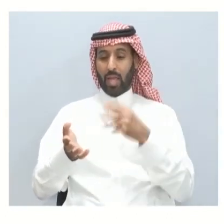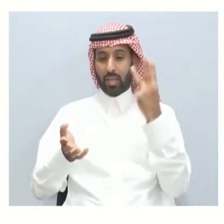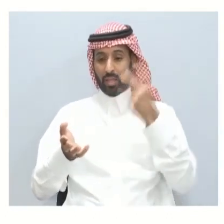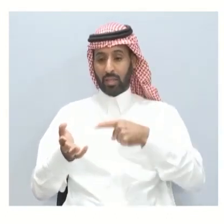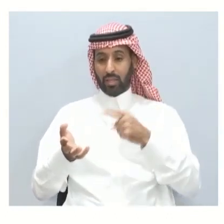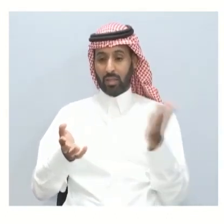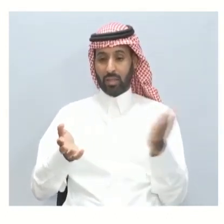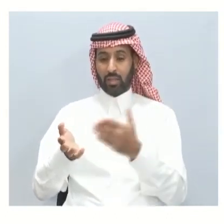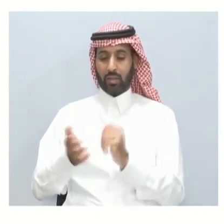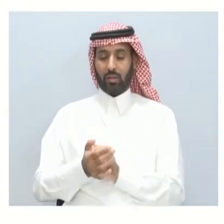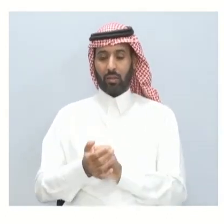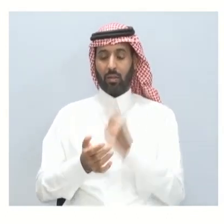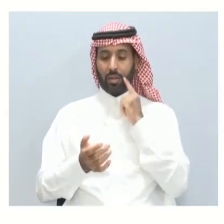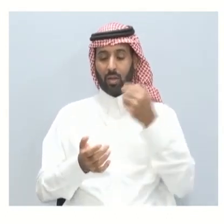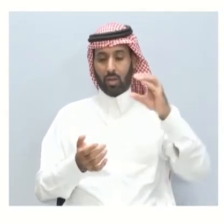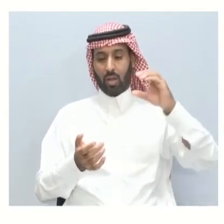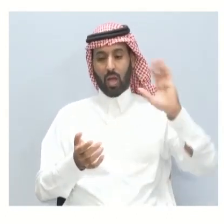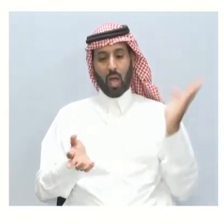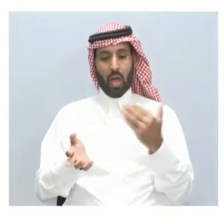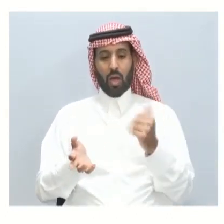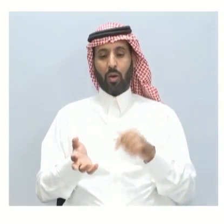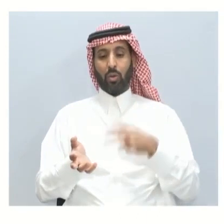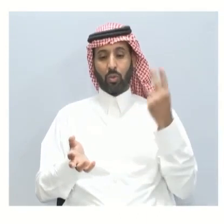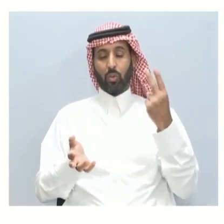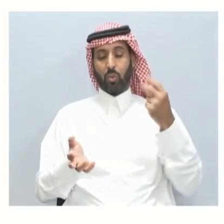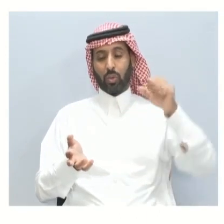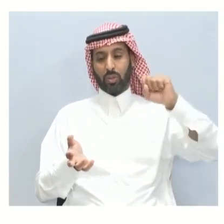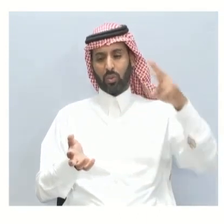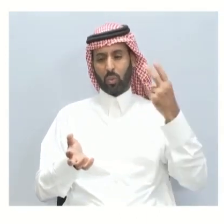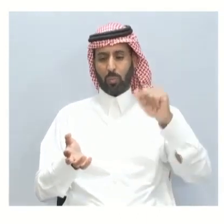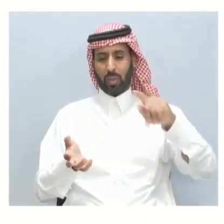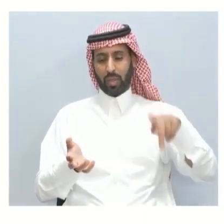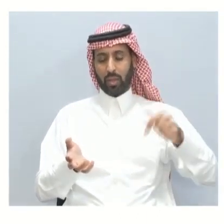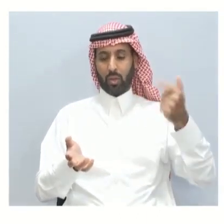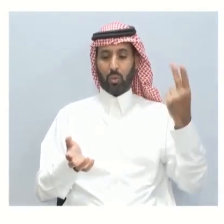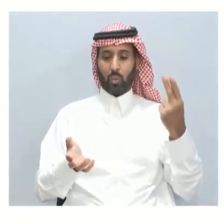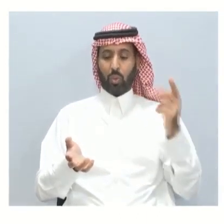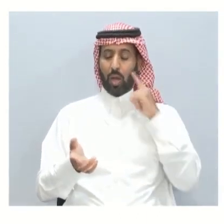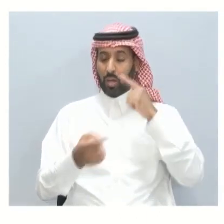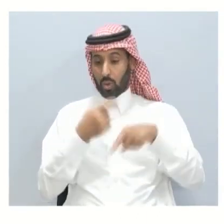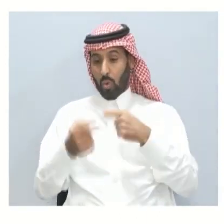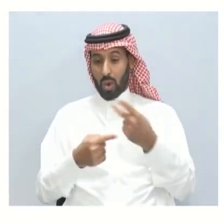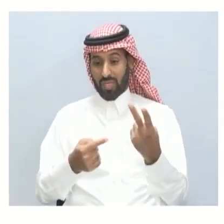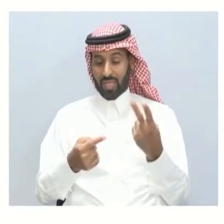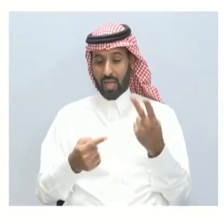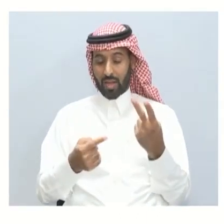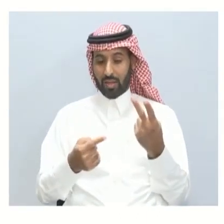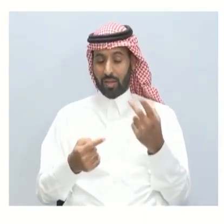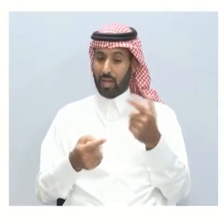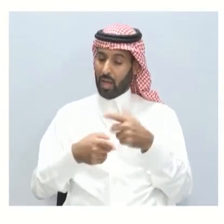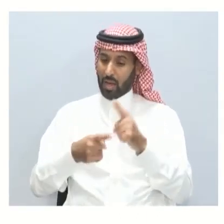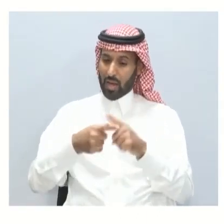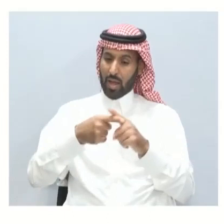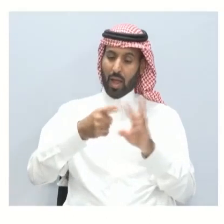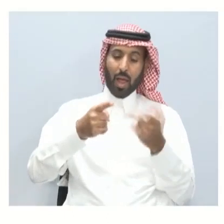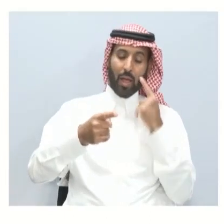عشر هنا في الكربون تو اس تو تو بي تو جميعهم في الدوره الثانيه ساقوم بالجمع